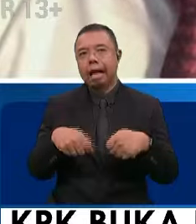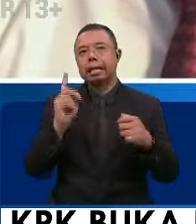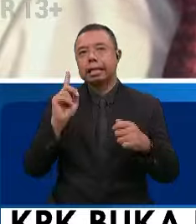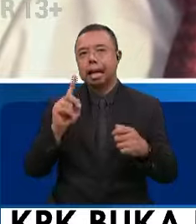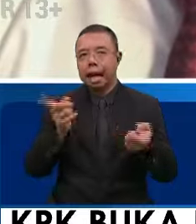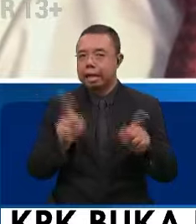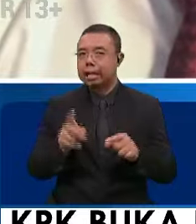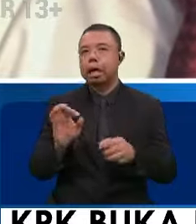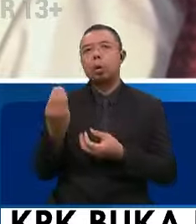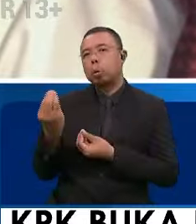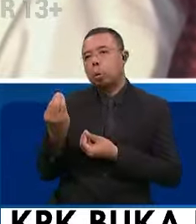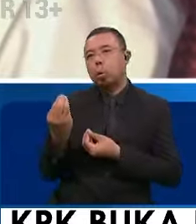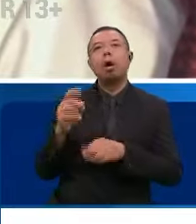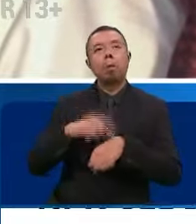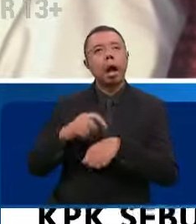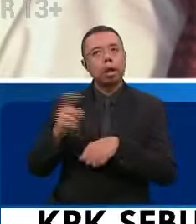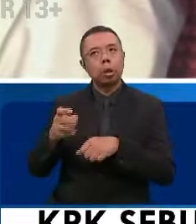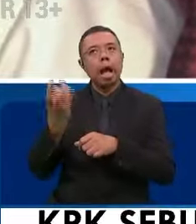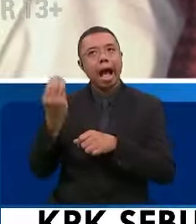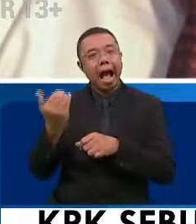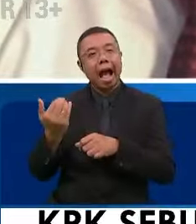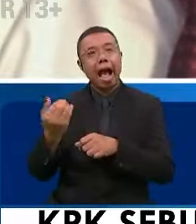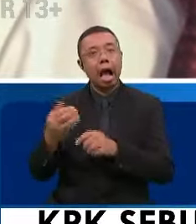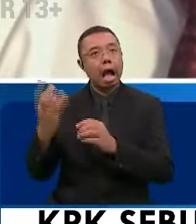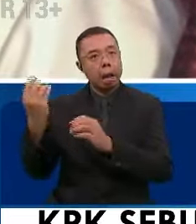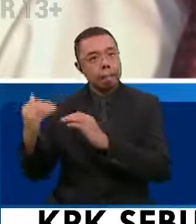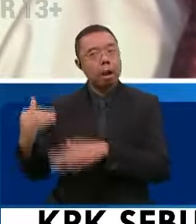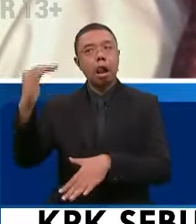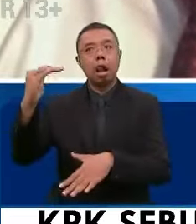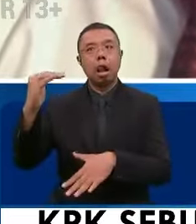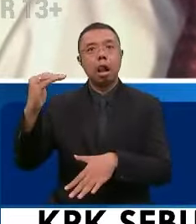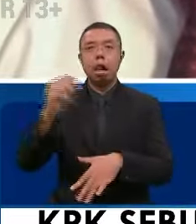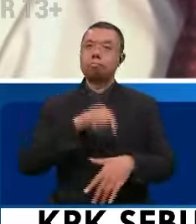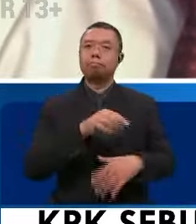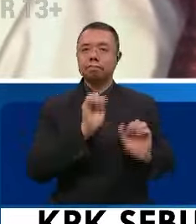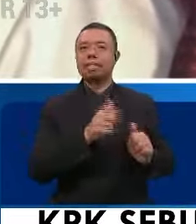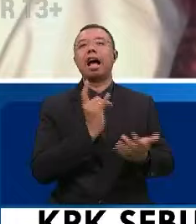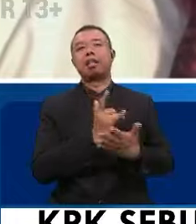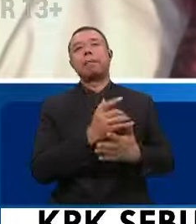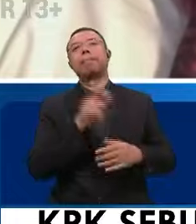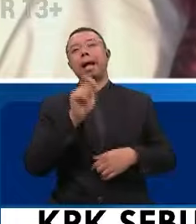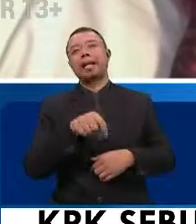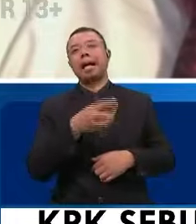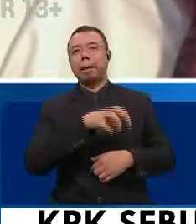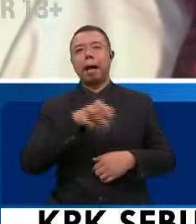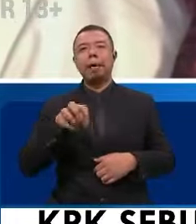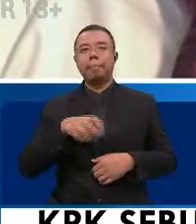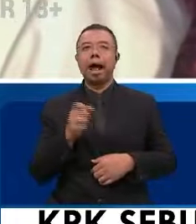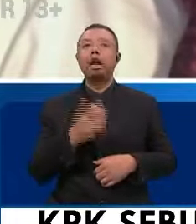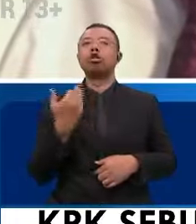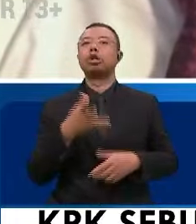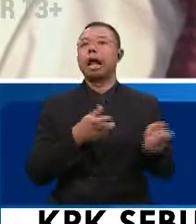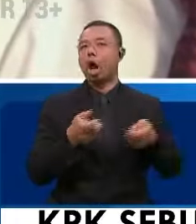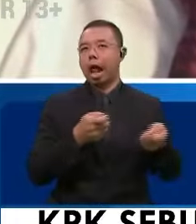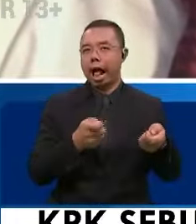ada ketergantungan pada saat harga komoditas itu mahal, bisa menggunakan bahan-bahan diversifikasi bahan